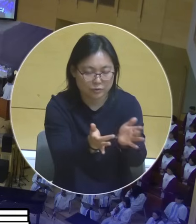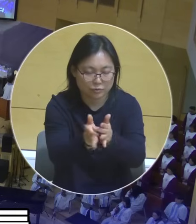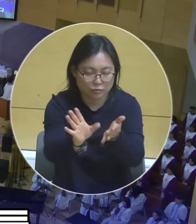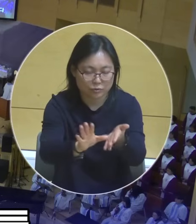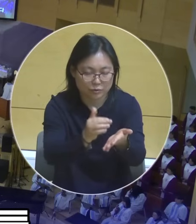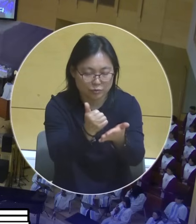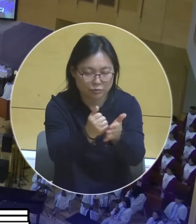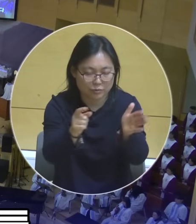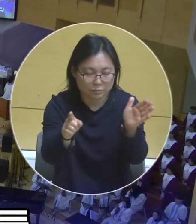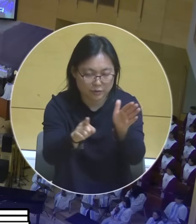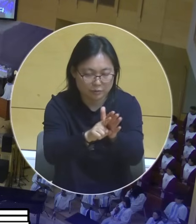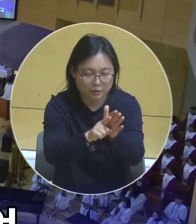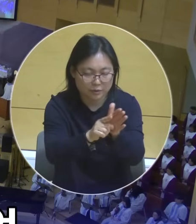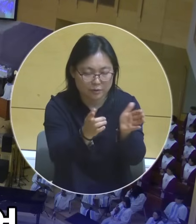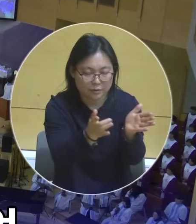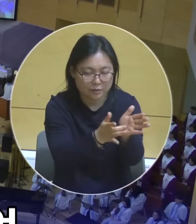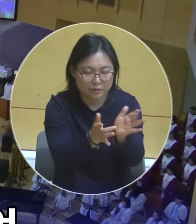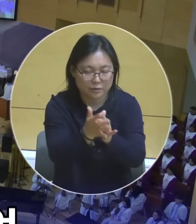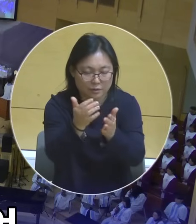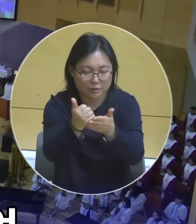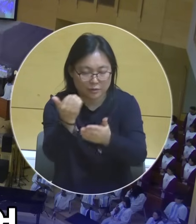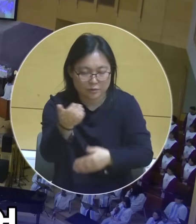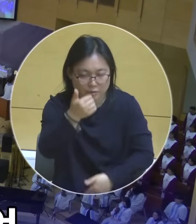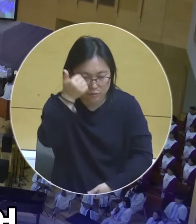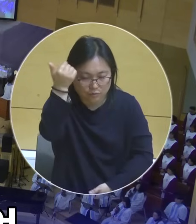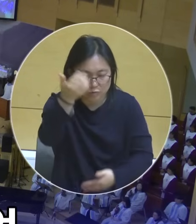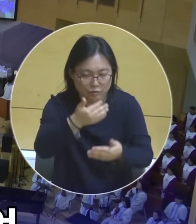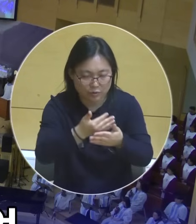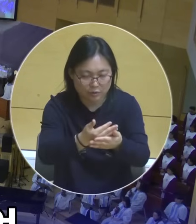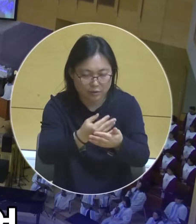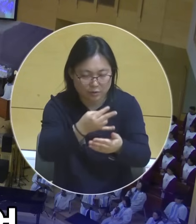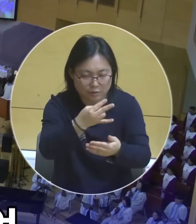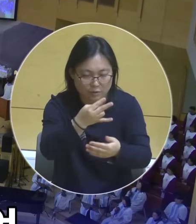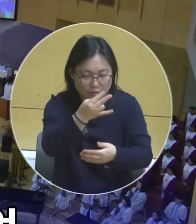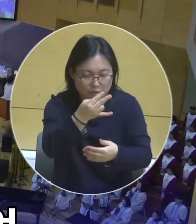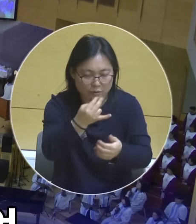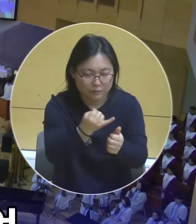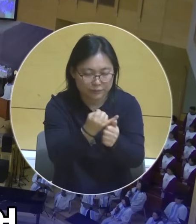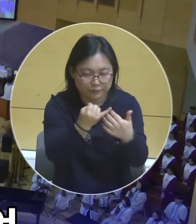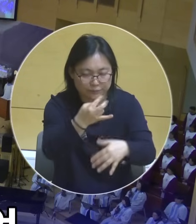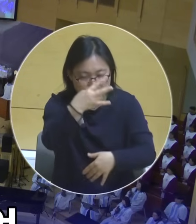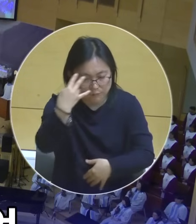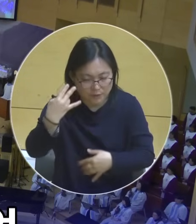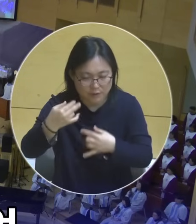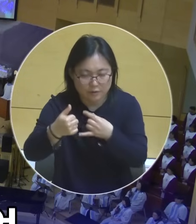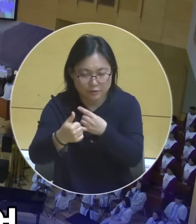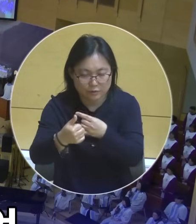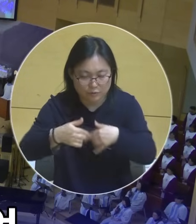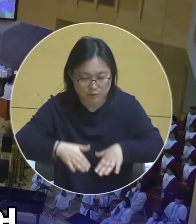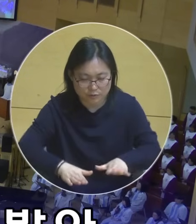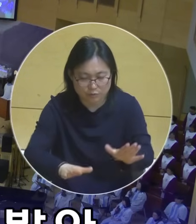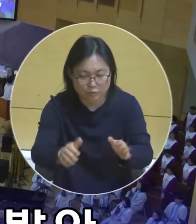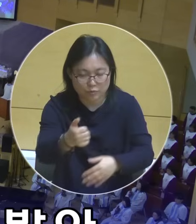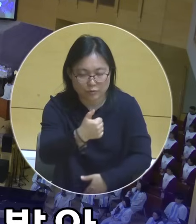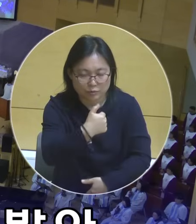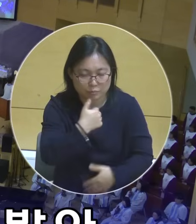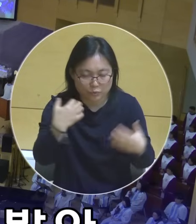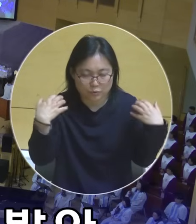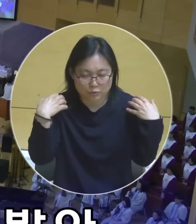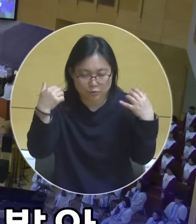주 예수 그리스도를 믿습니다. 그는 성령으로 잉태되어 동정녀 마리아에게서